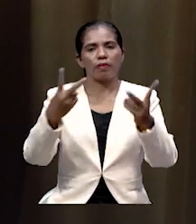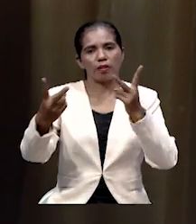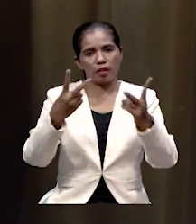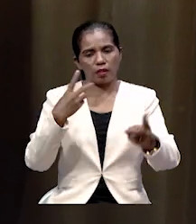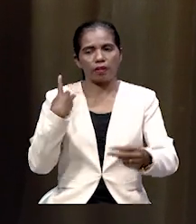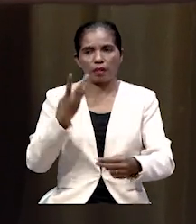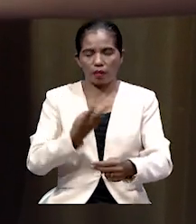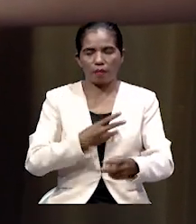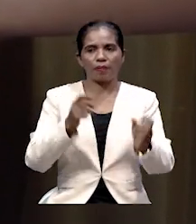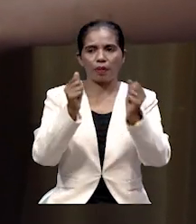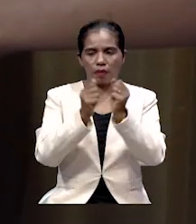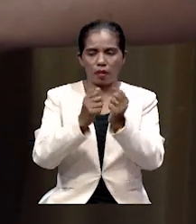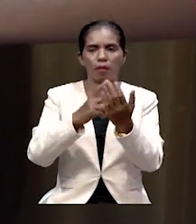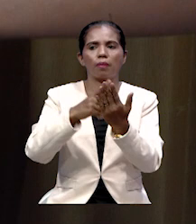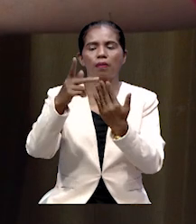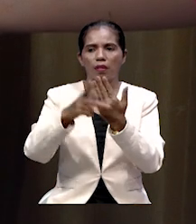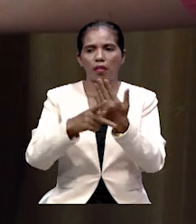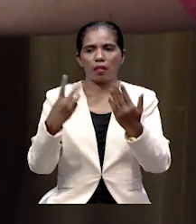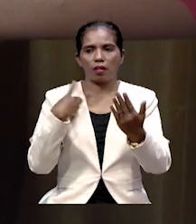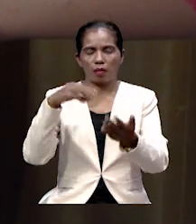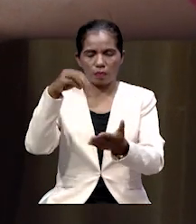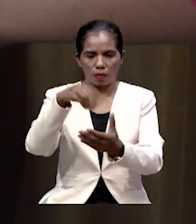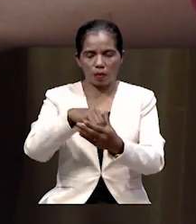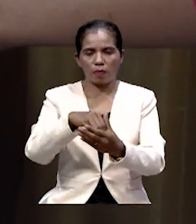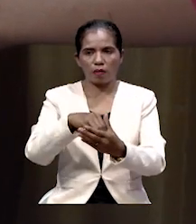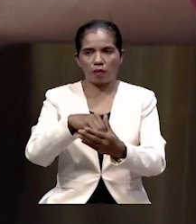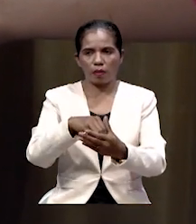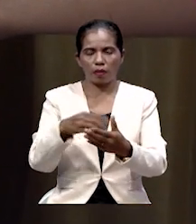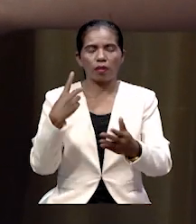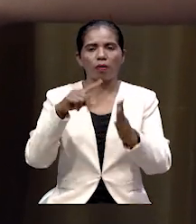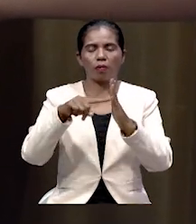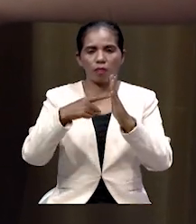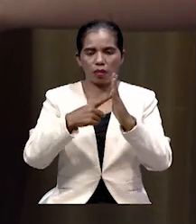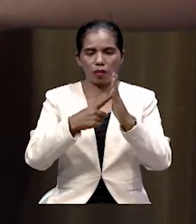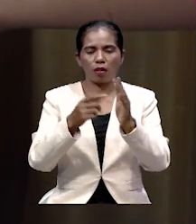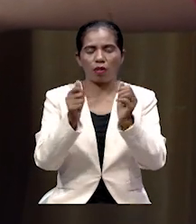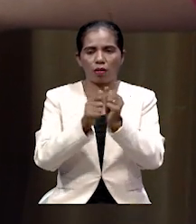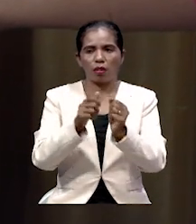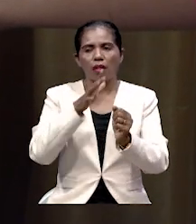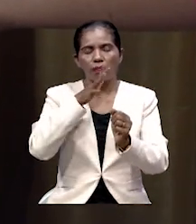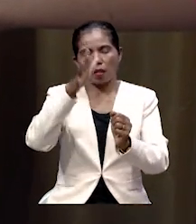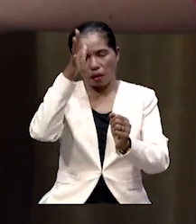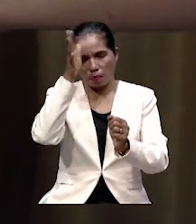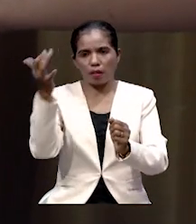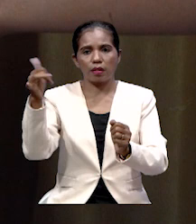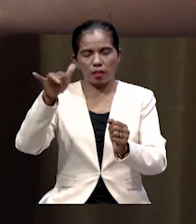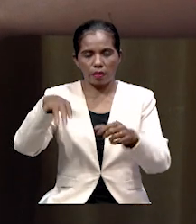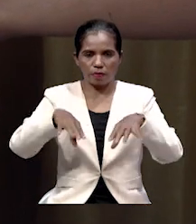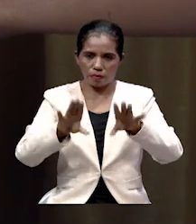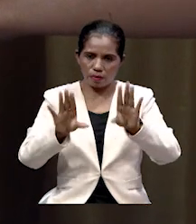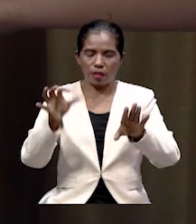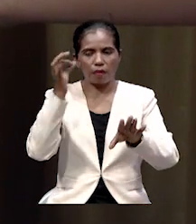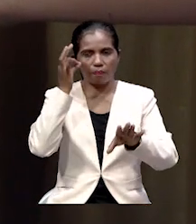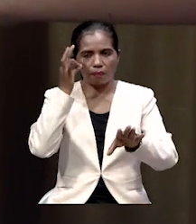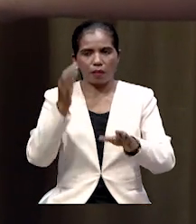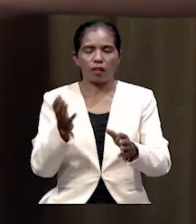ida nema iha programa ne ita programa integrado. Ita komesa kolea ho ita nia inanaman ai leba sira ne be nia gora hulang